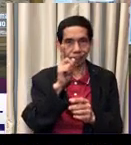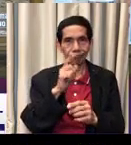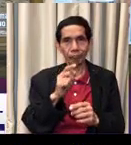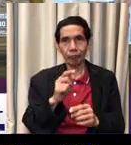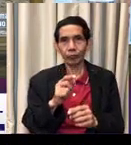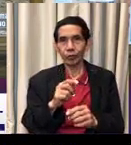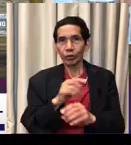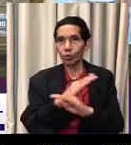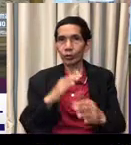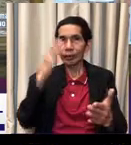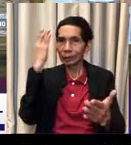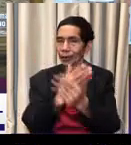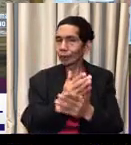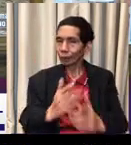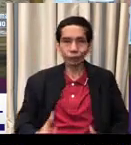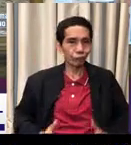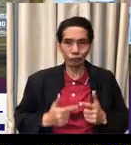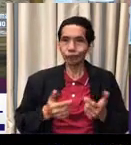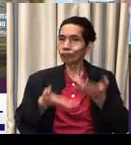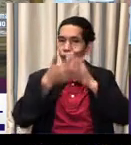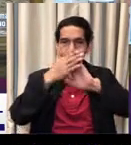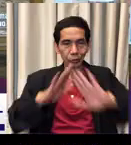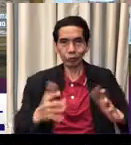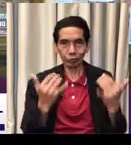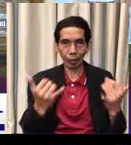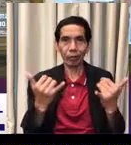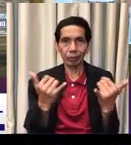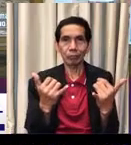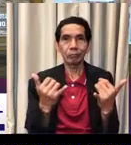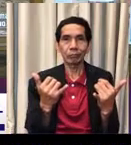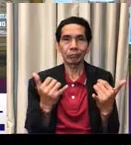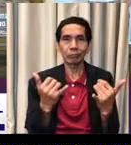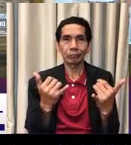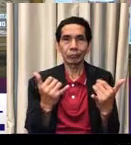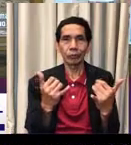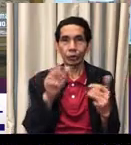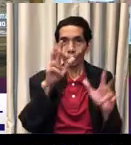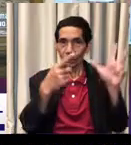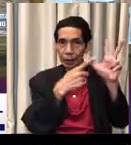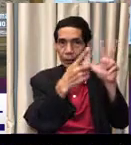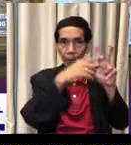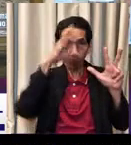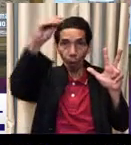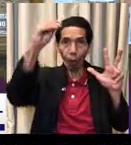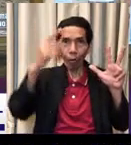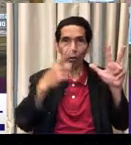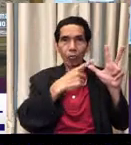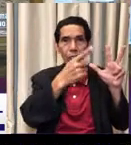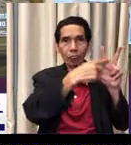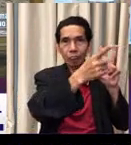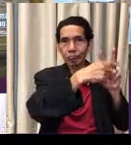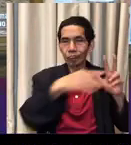Hindi na kayo makakapamuhay ng panatag ngayon. Kayong tatlong bata kayo.